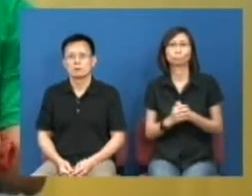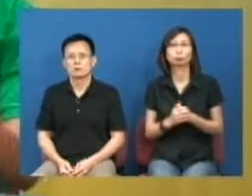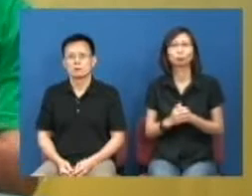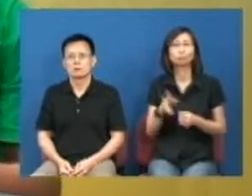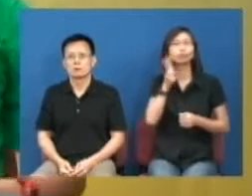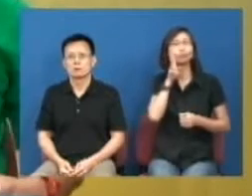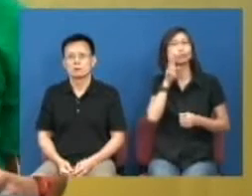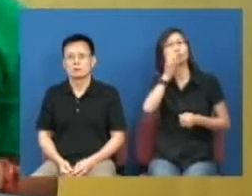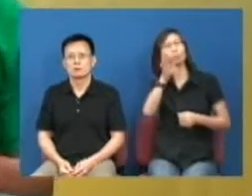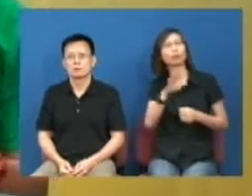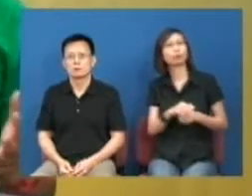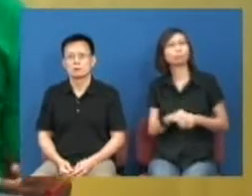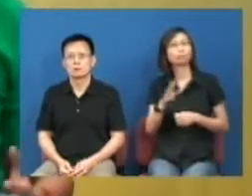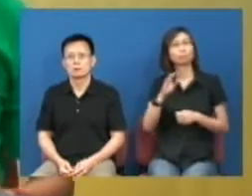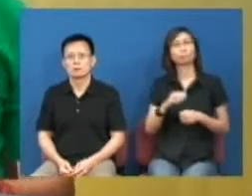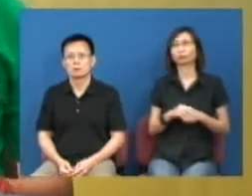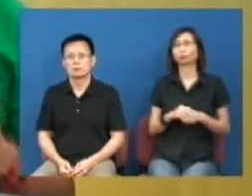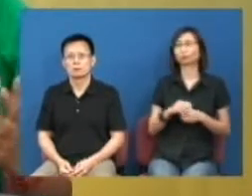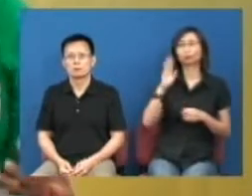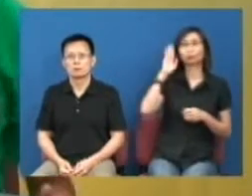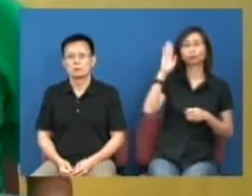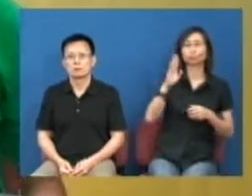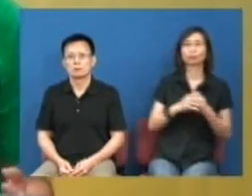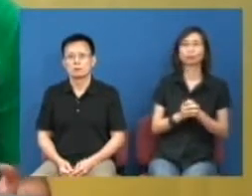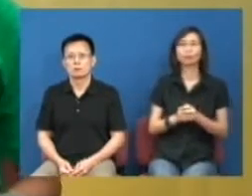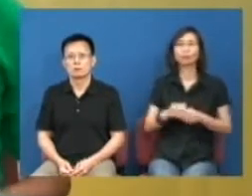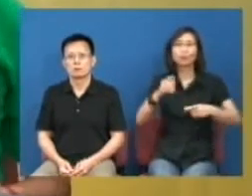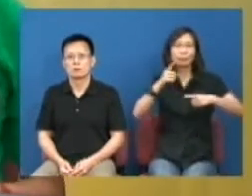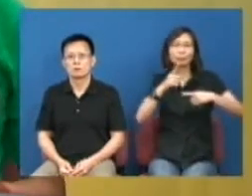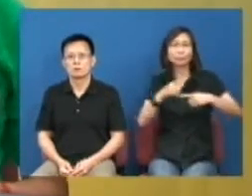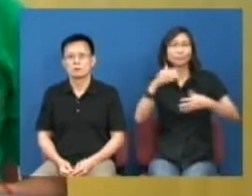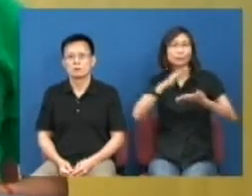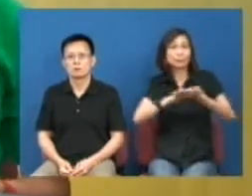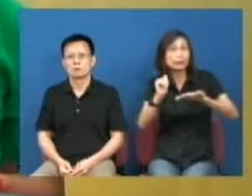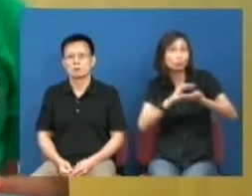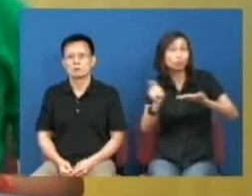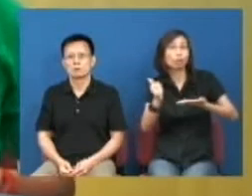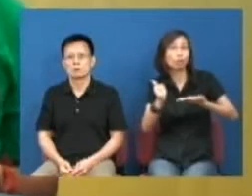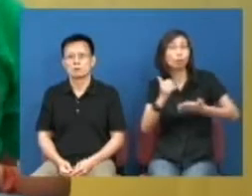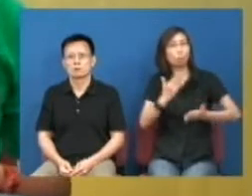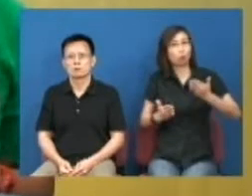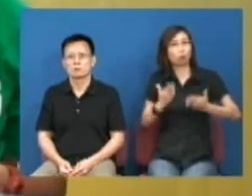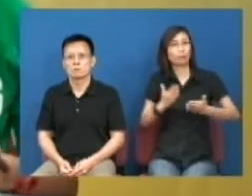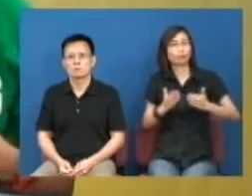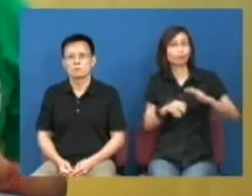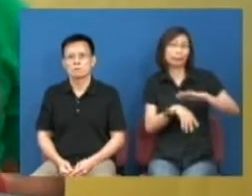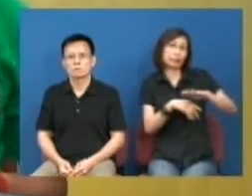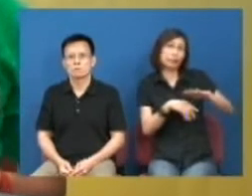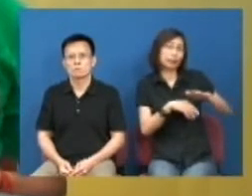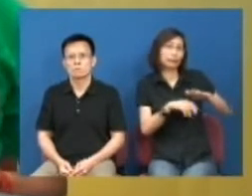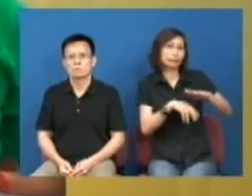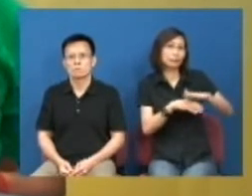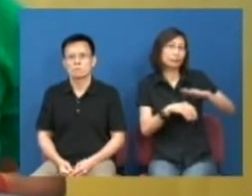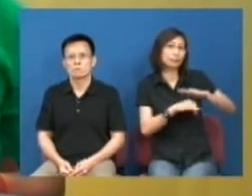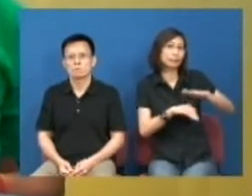果你話當日即警方真係會用一些明或者暗的手段去阻止人參與依一個七一遊行的時候，我相